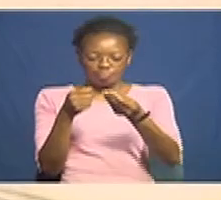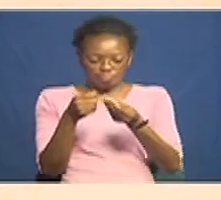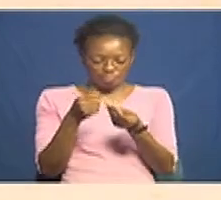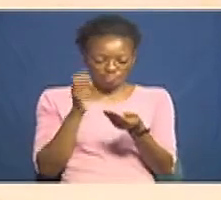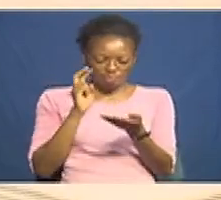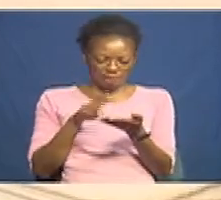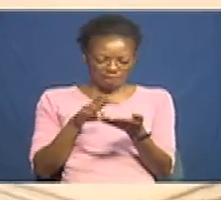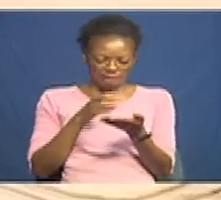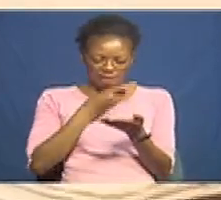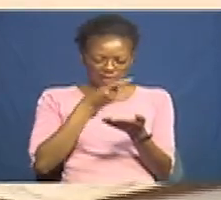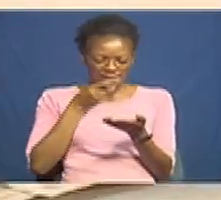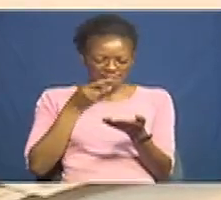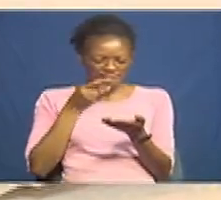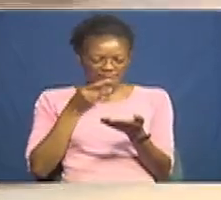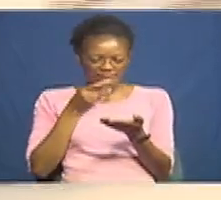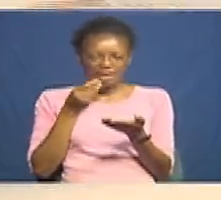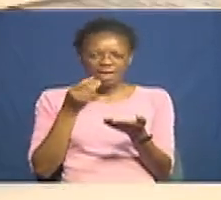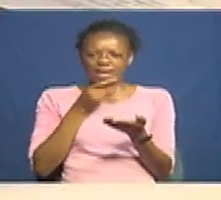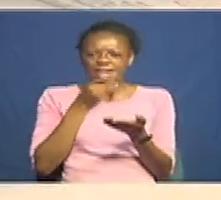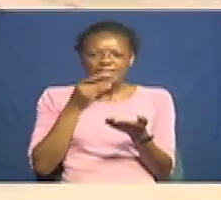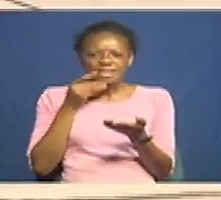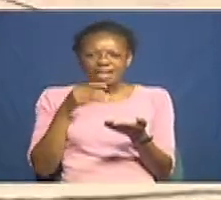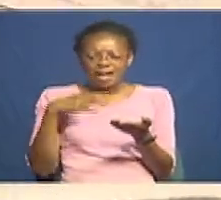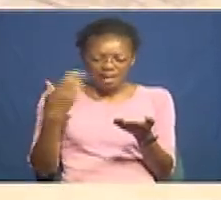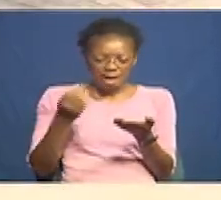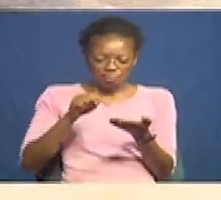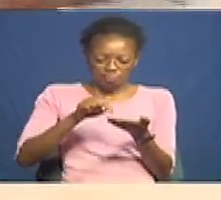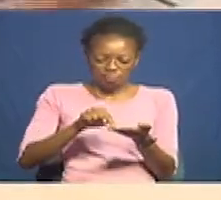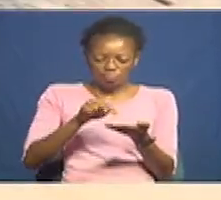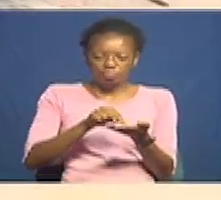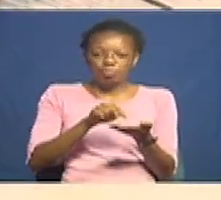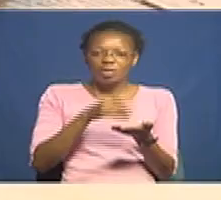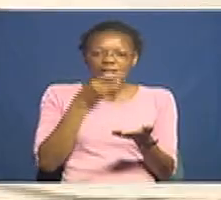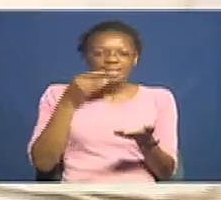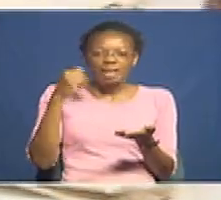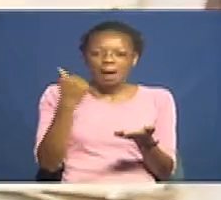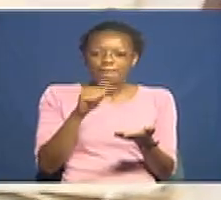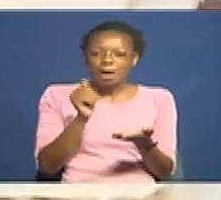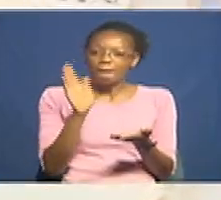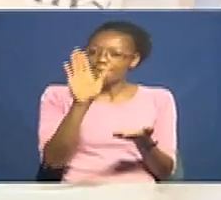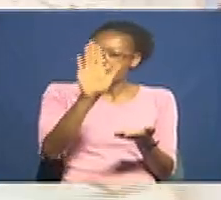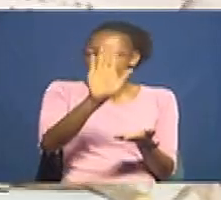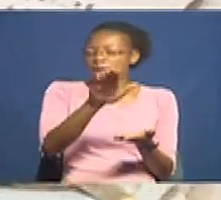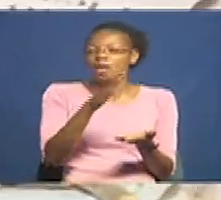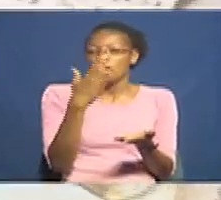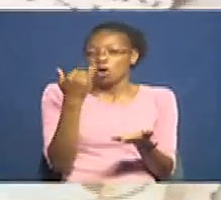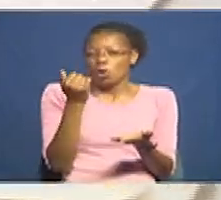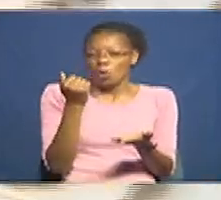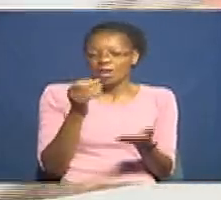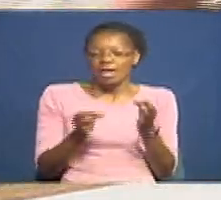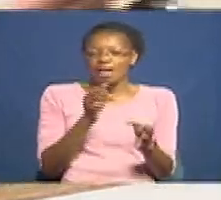ukauke ili usioze ama kuharibika unapohifadhi kwa kabati. Utajuaje kama mti